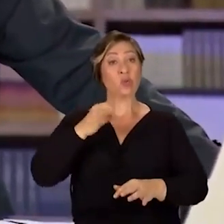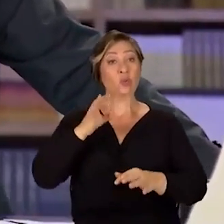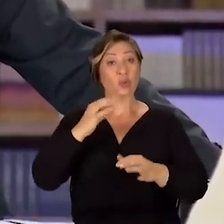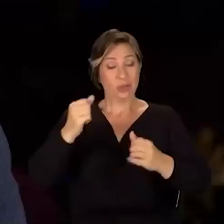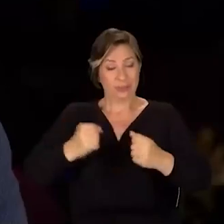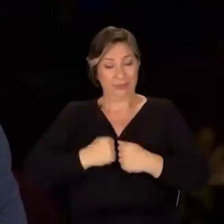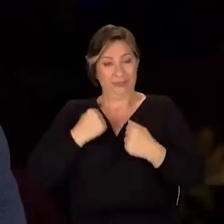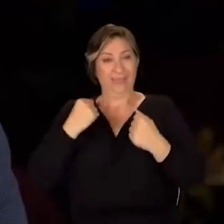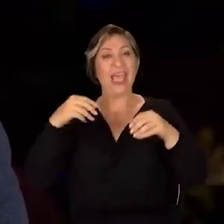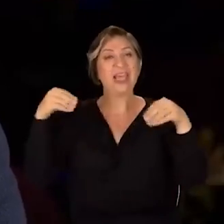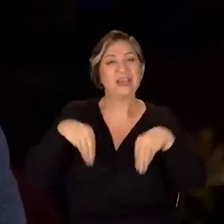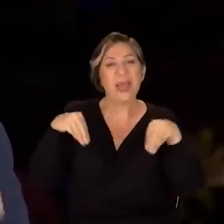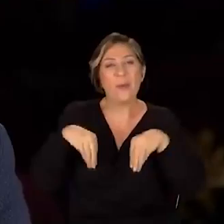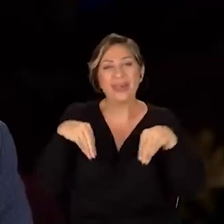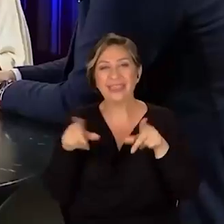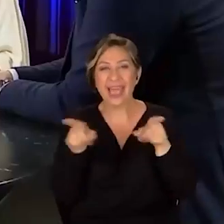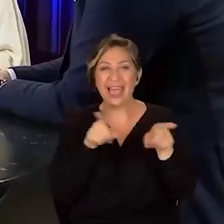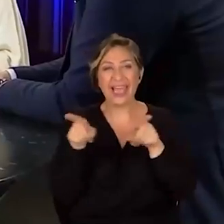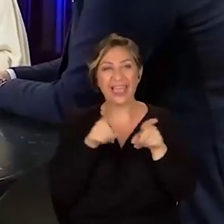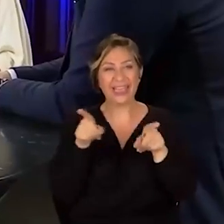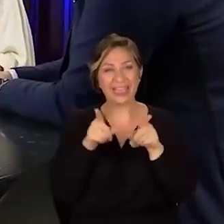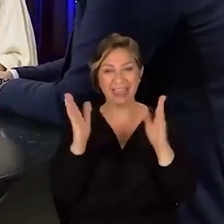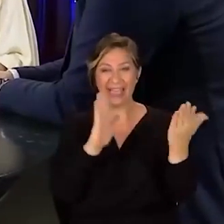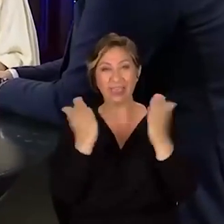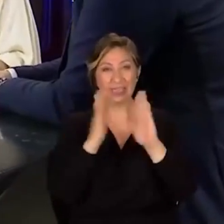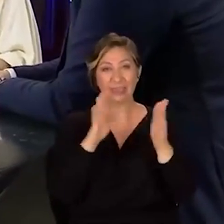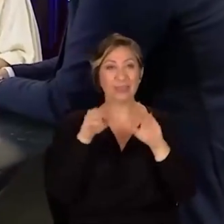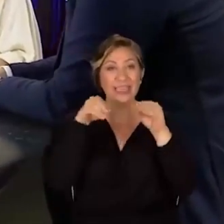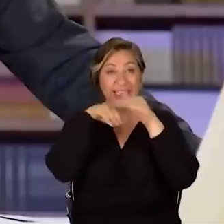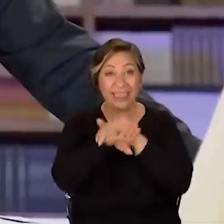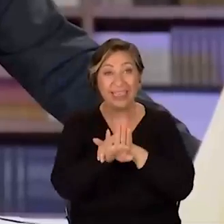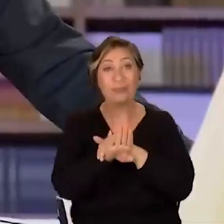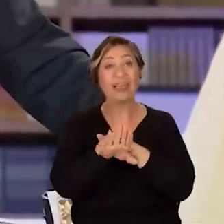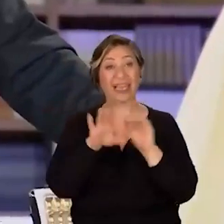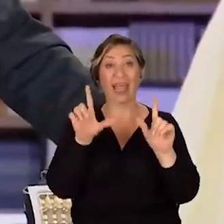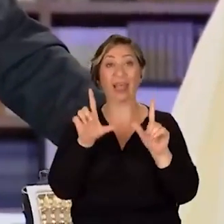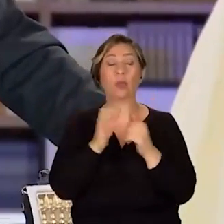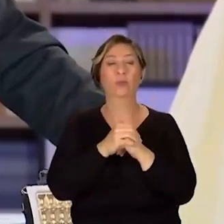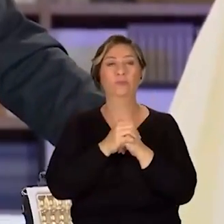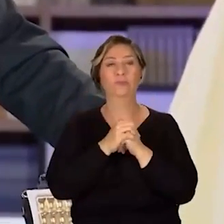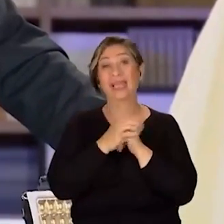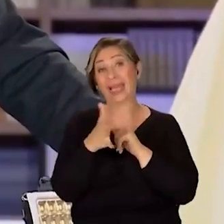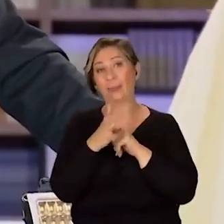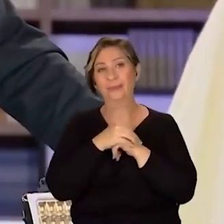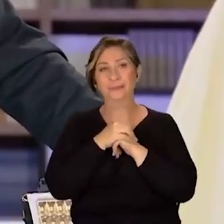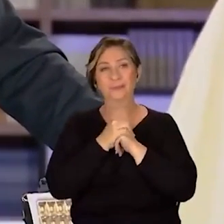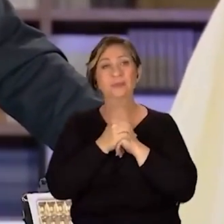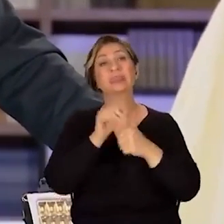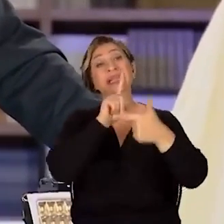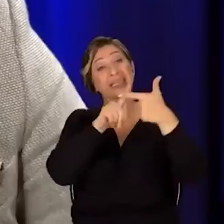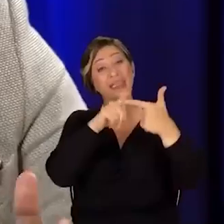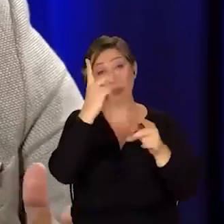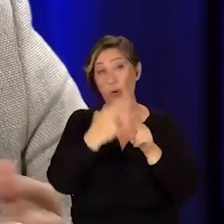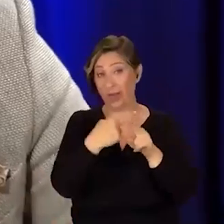gorille şempanze testis karşılaştırmasına girmek gerekiyor galiba. Bir tane daha örnek